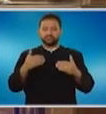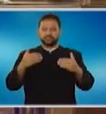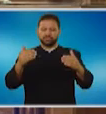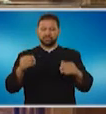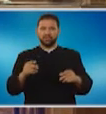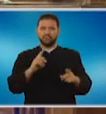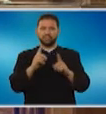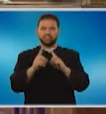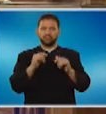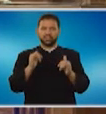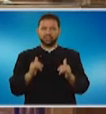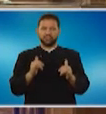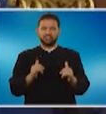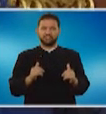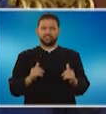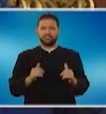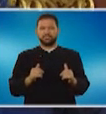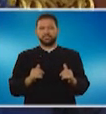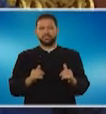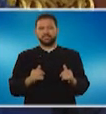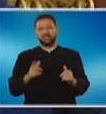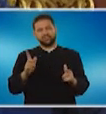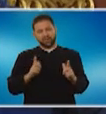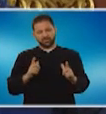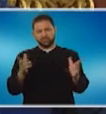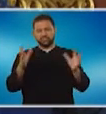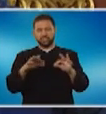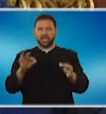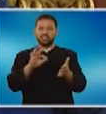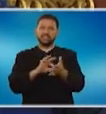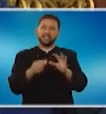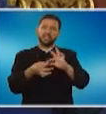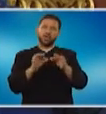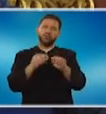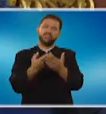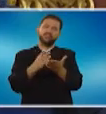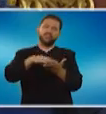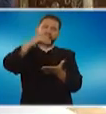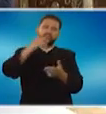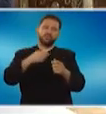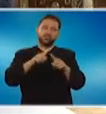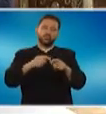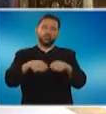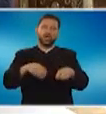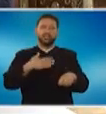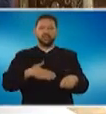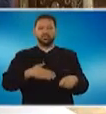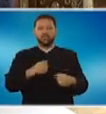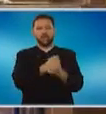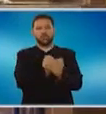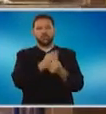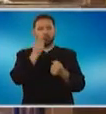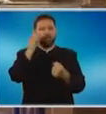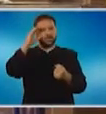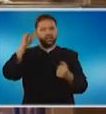continuăm discuția. O să o facem aplicat, exact. Eventual. Și vă aștept și altă dată, evident, la cuvânt. Cu toată plăcere. Dragi